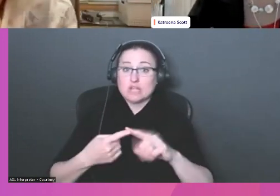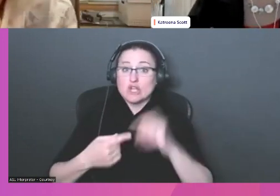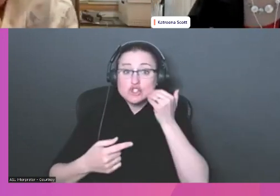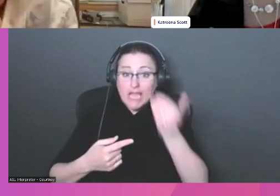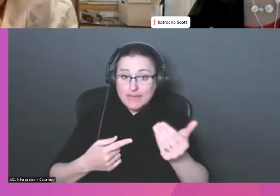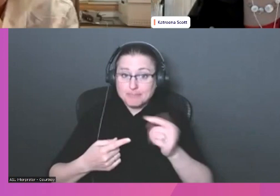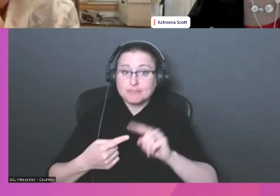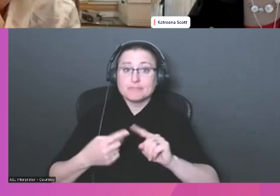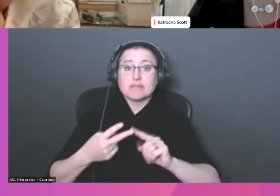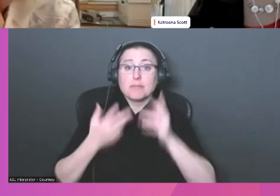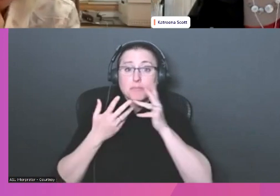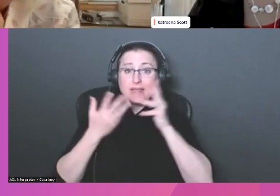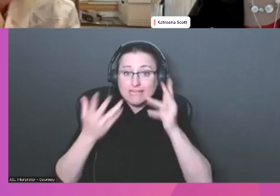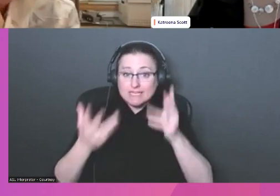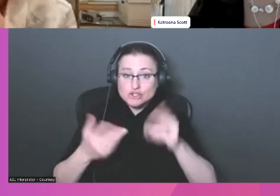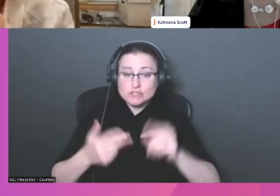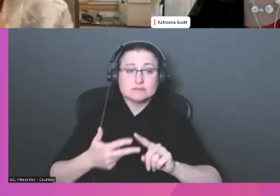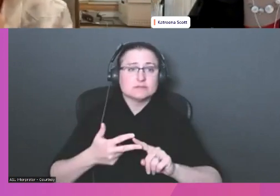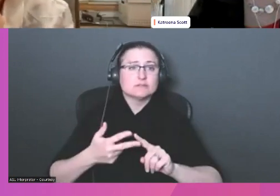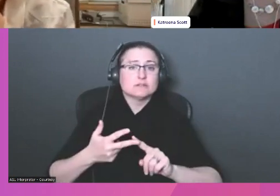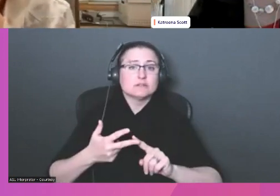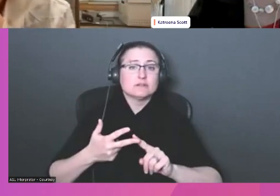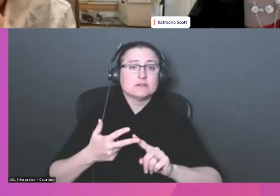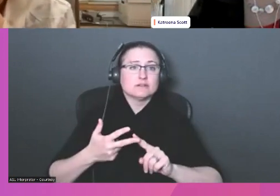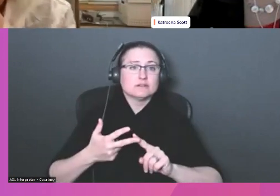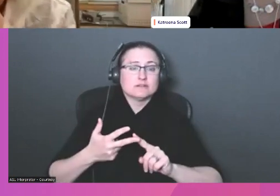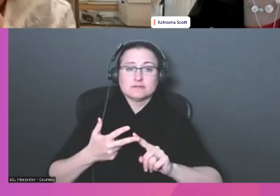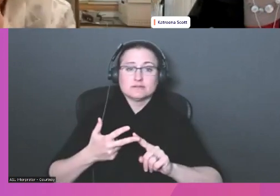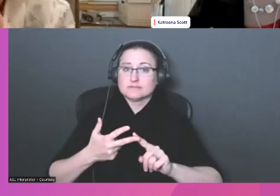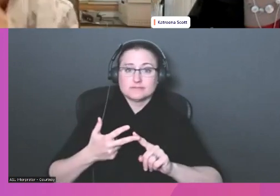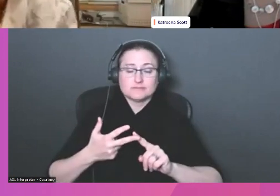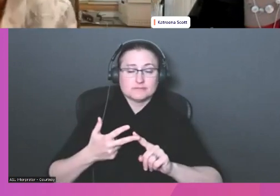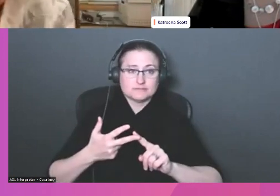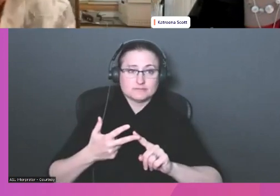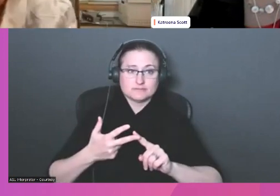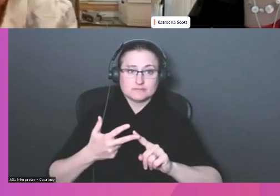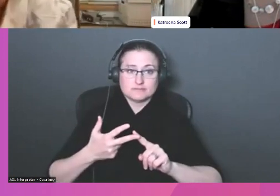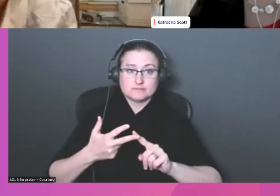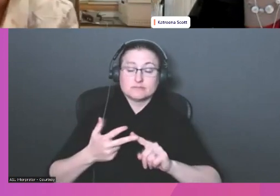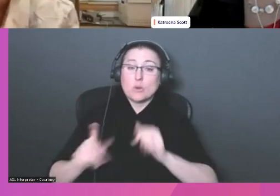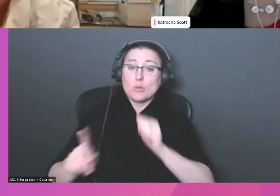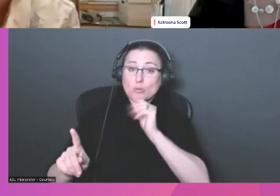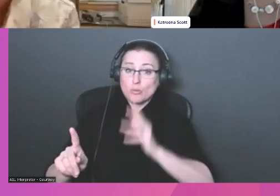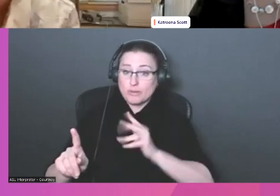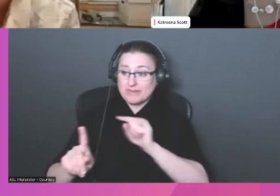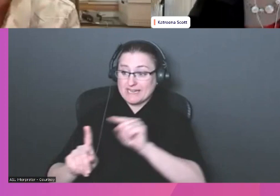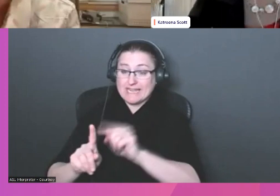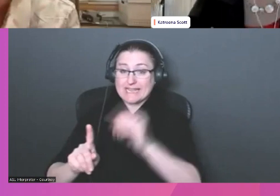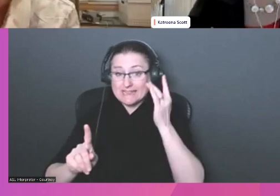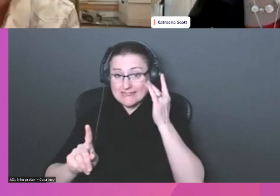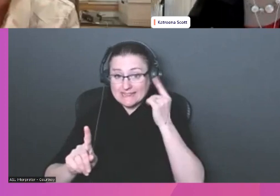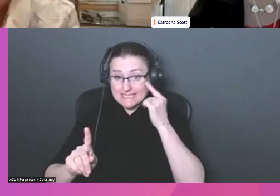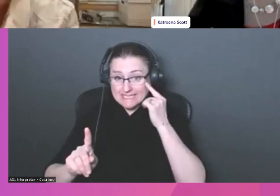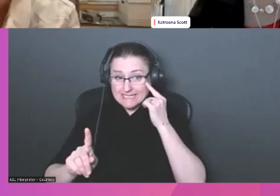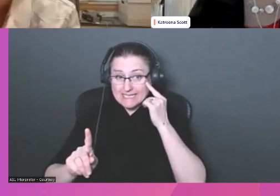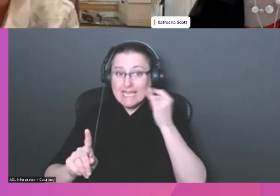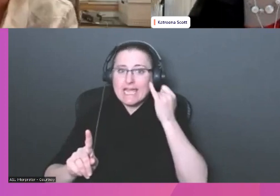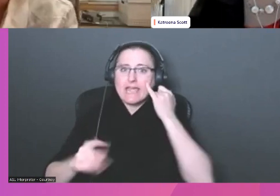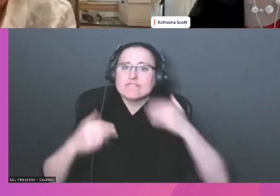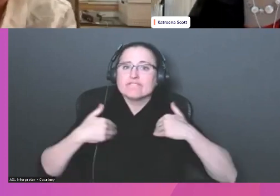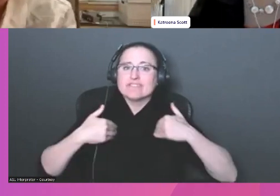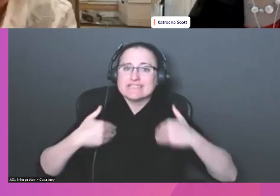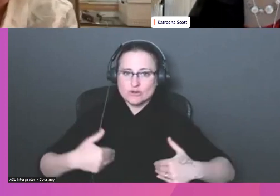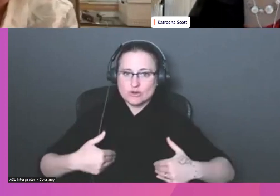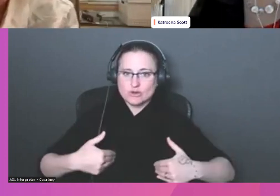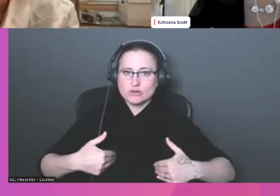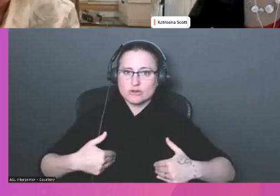l'AVC n'est pas mentionné? Eh bien, il y a beaucoup de raisons. La honte, l'humiliation, les femmes qui pensent que si